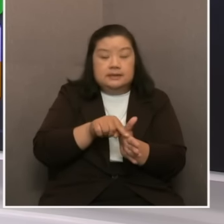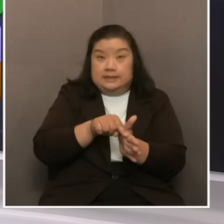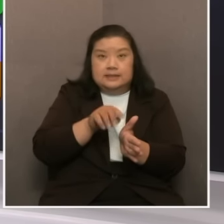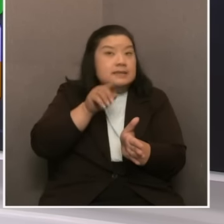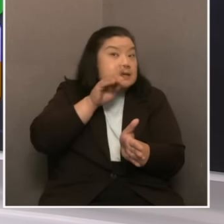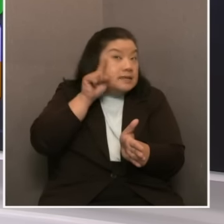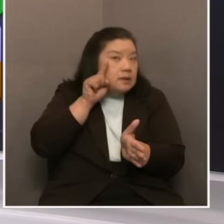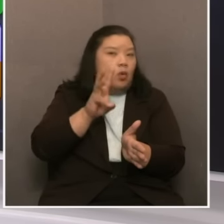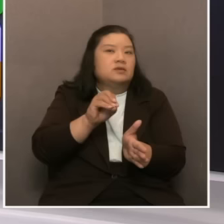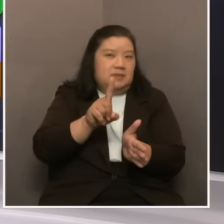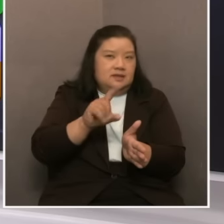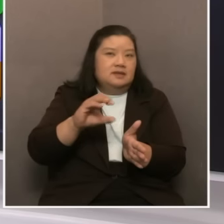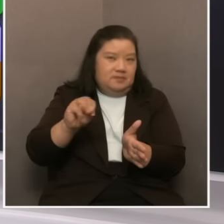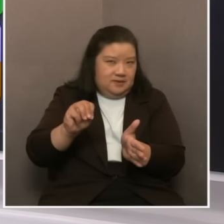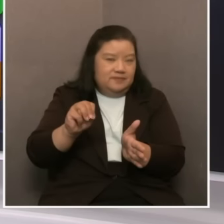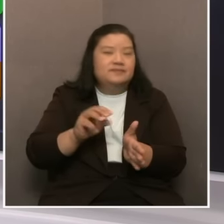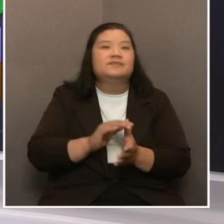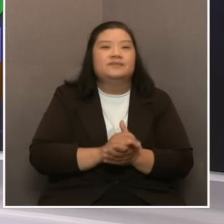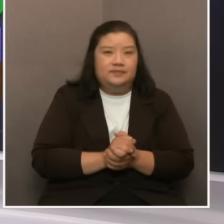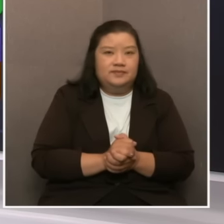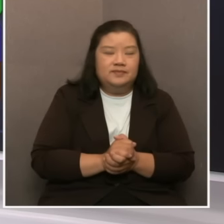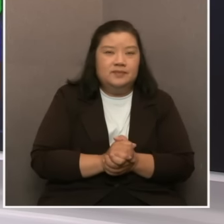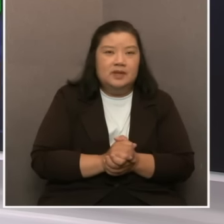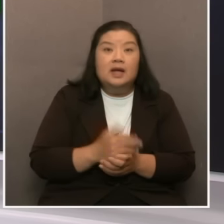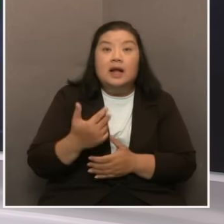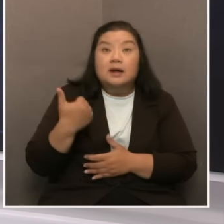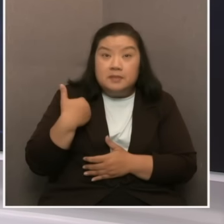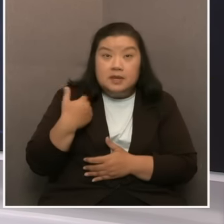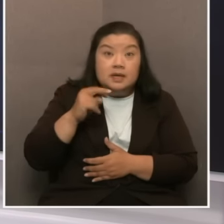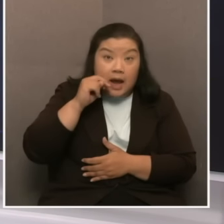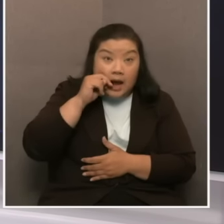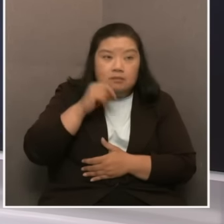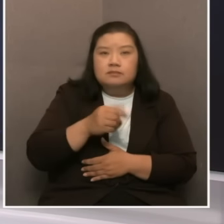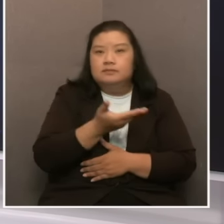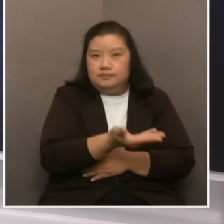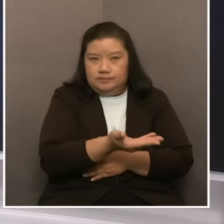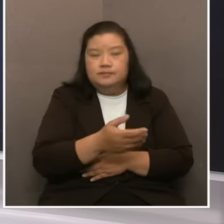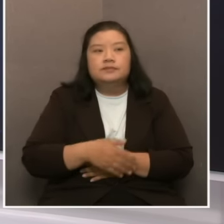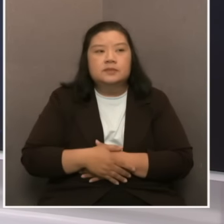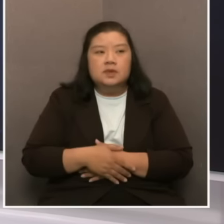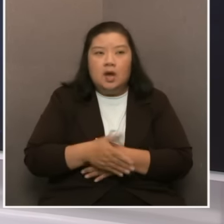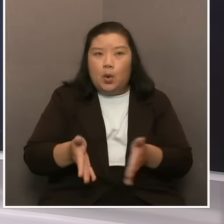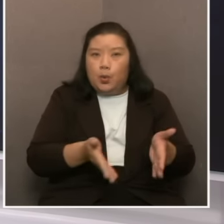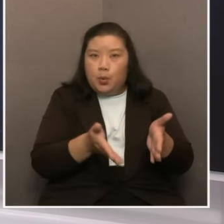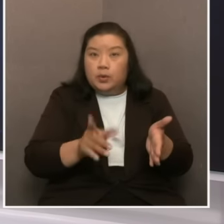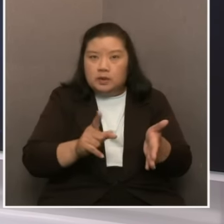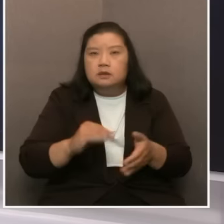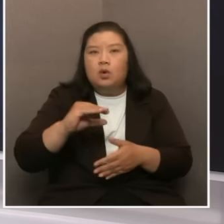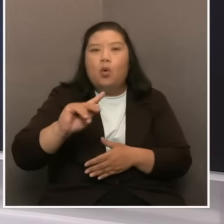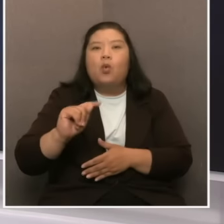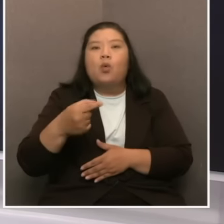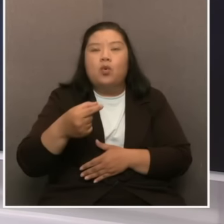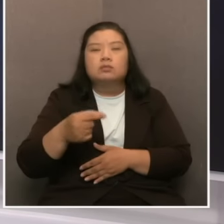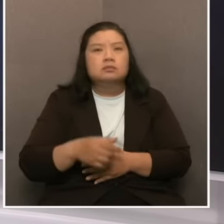ตร 60 เมตรพื้ที่ริมแ่น้ำของภาพรมตอนนี้ระดับน้ำใแน้ำของนั้ถือว่า